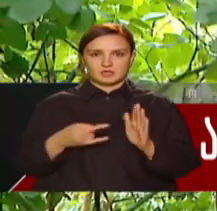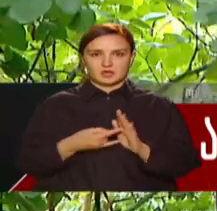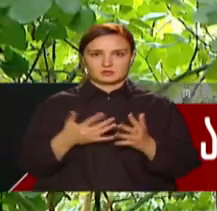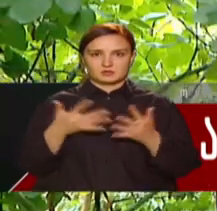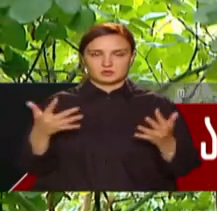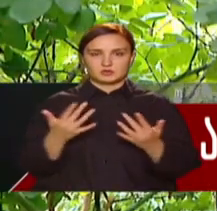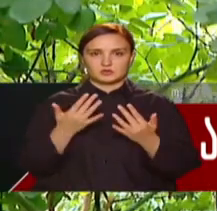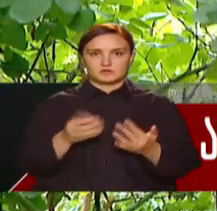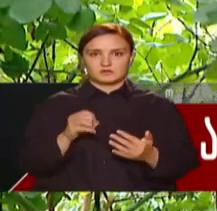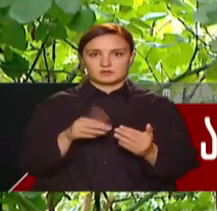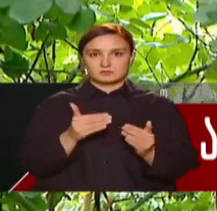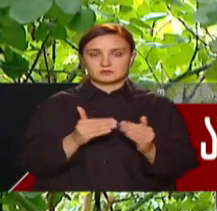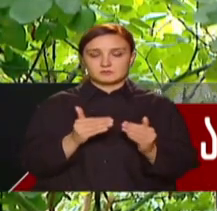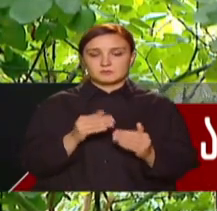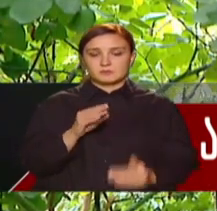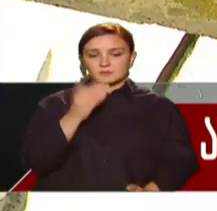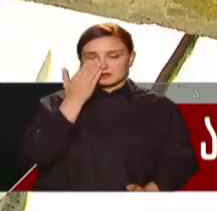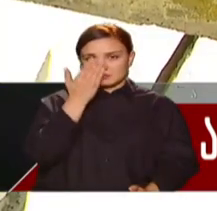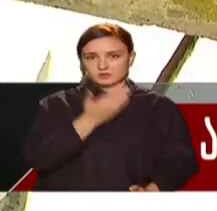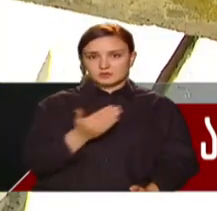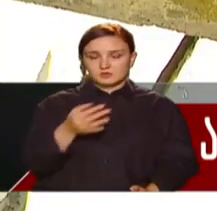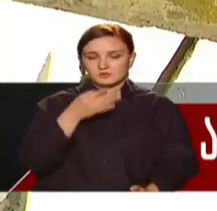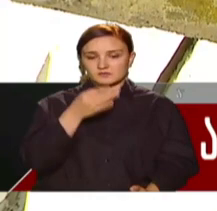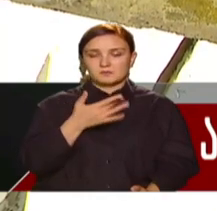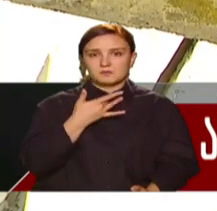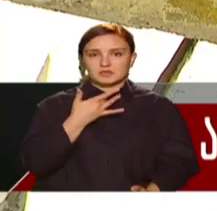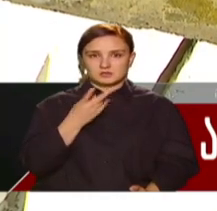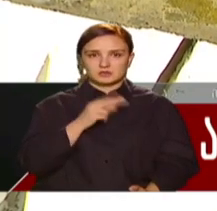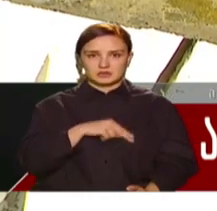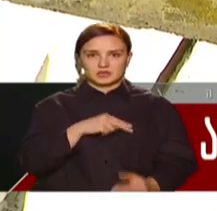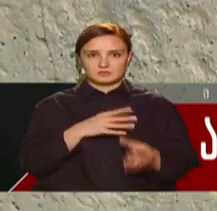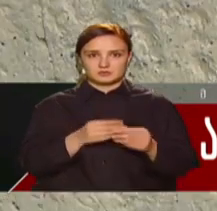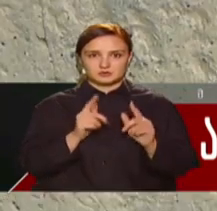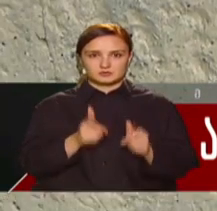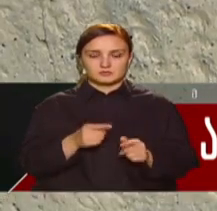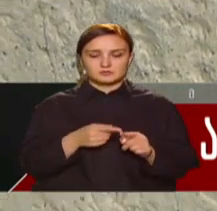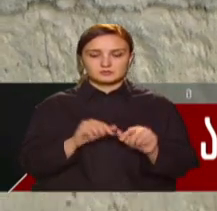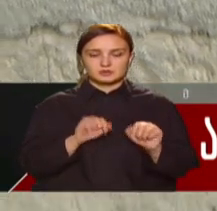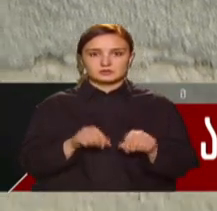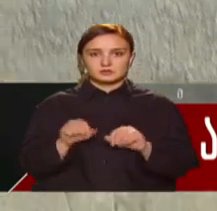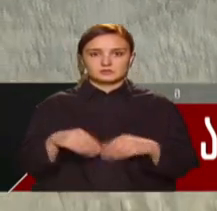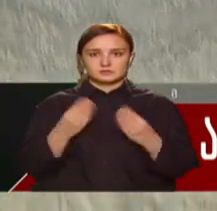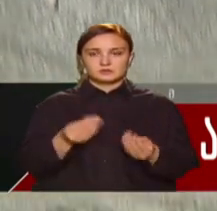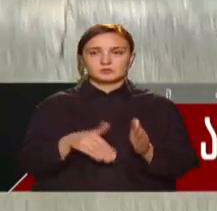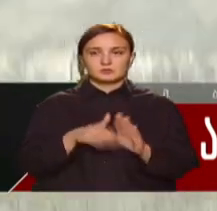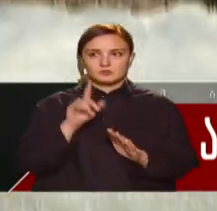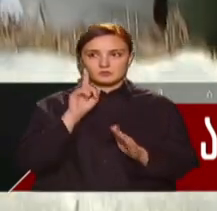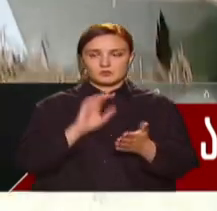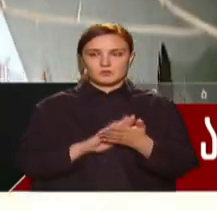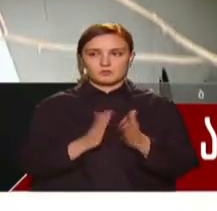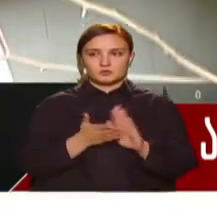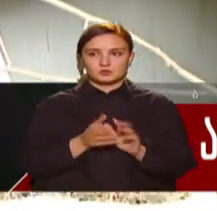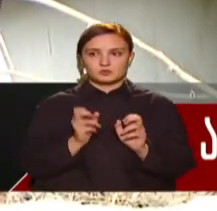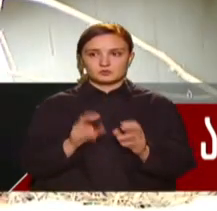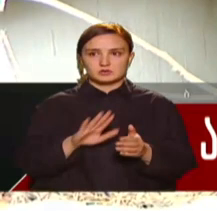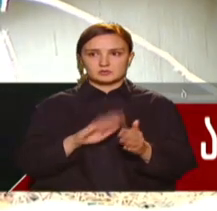საცხოვრებელი სახლია. კახაკალაძე მოსახლეობას მოუწოდებს ითანამშრომლონ მერიასთან, რათა მათ მიეცეთ საშუალება იცხოვრონ უფრო კომფორტულ და